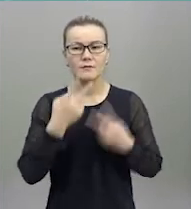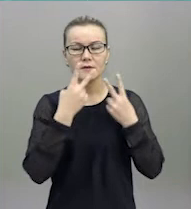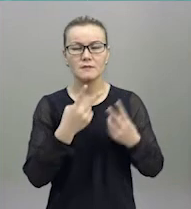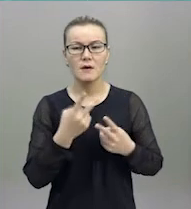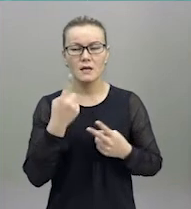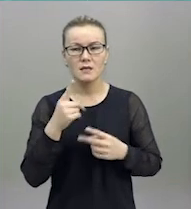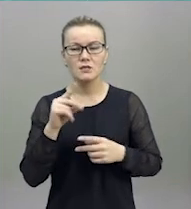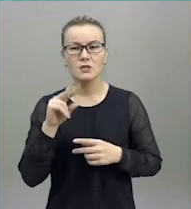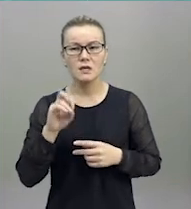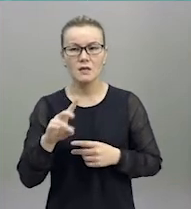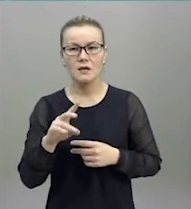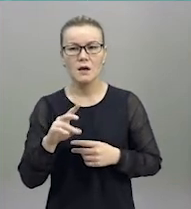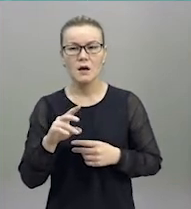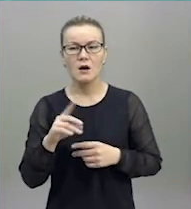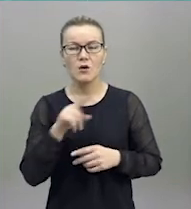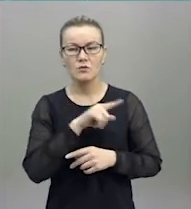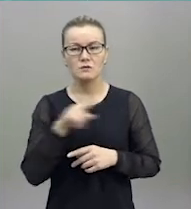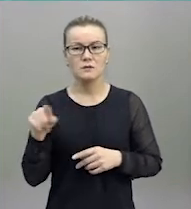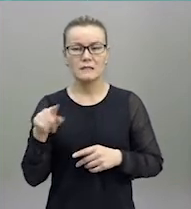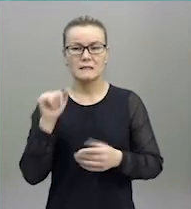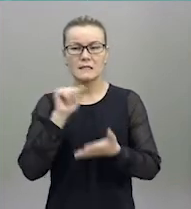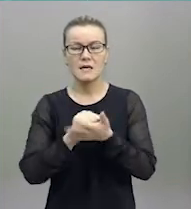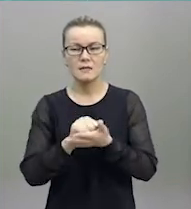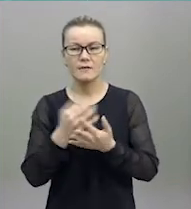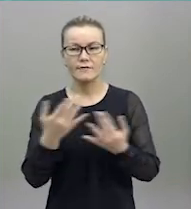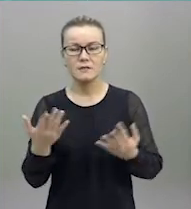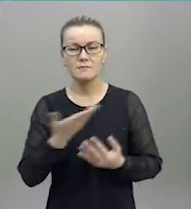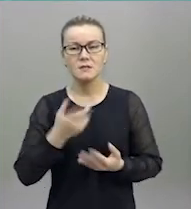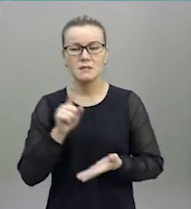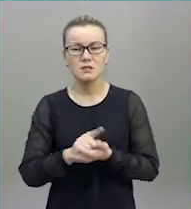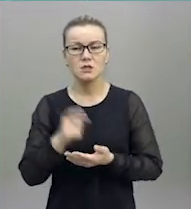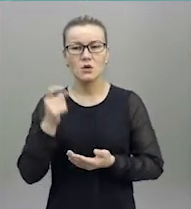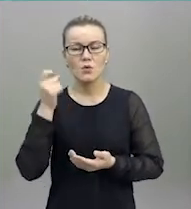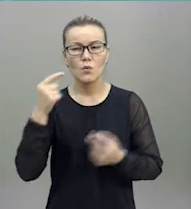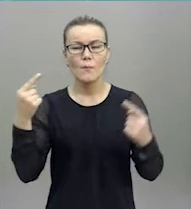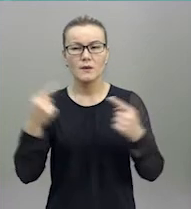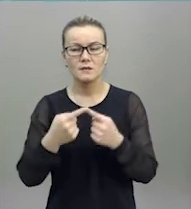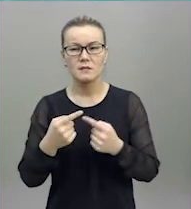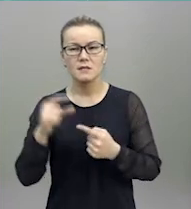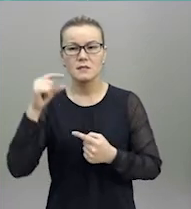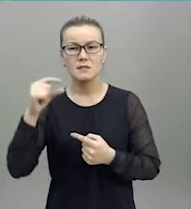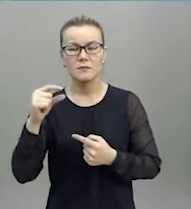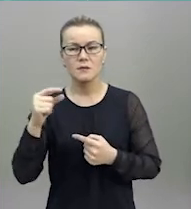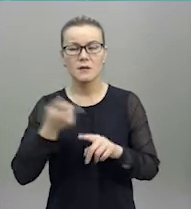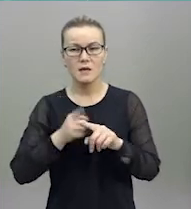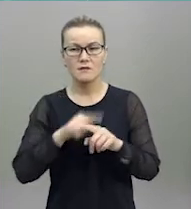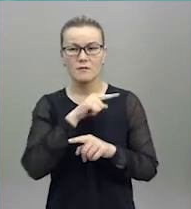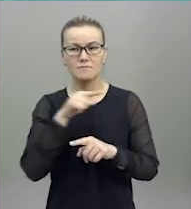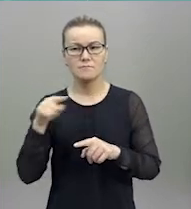он в стандартном виде нам нужно определить степень этого многочлена